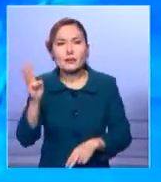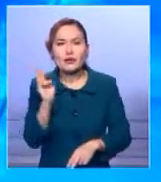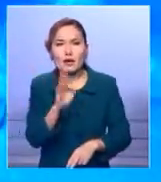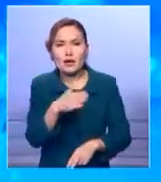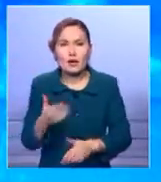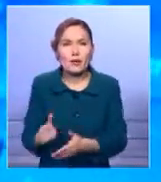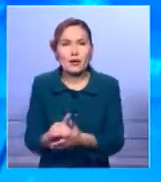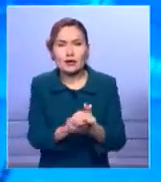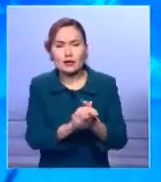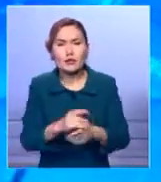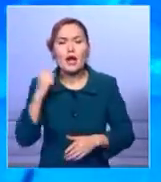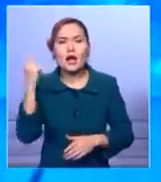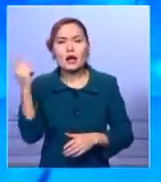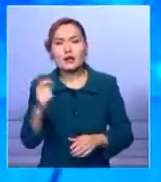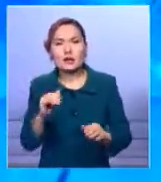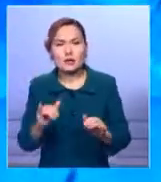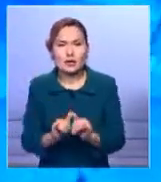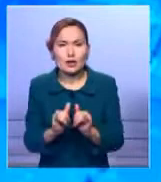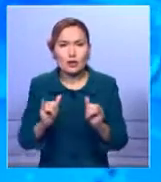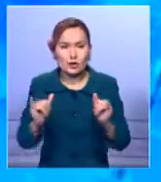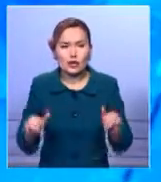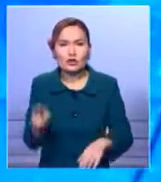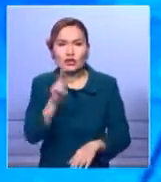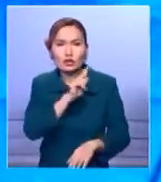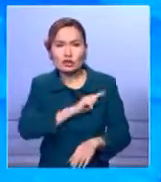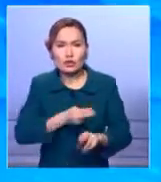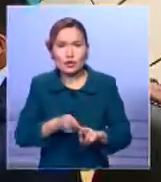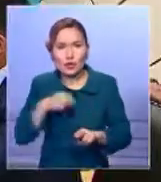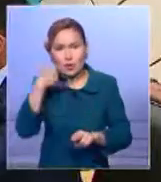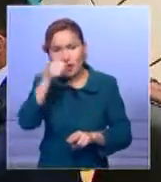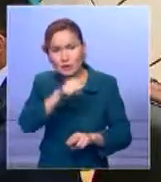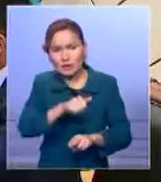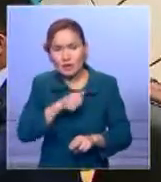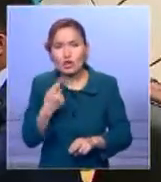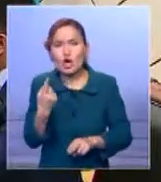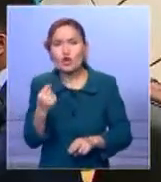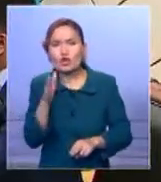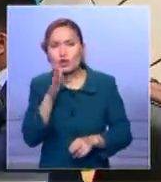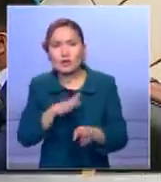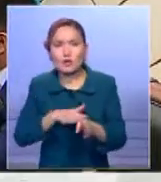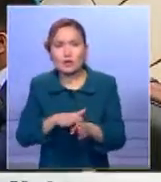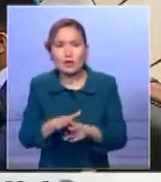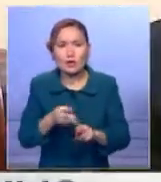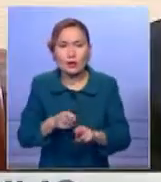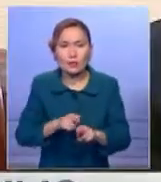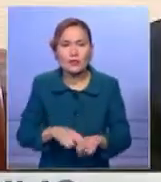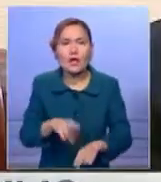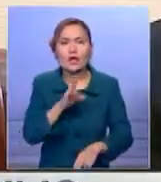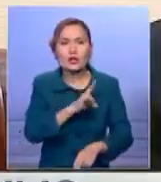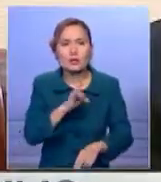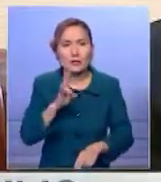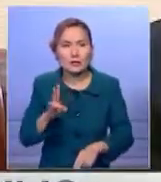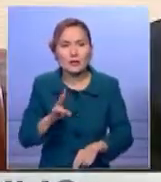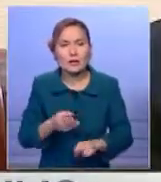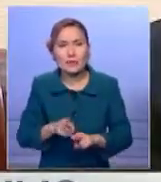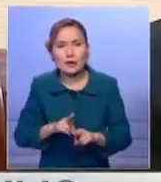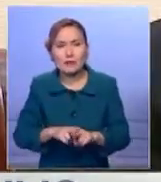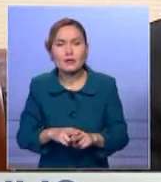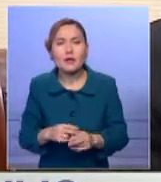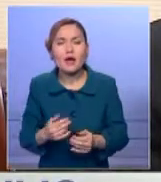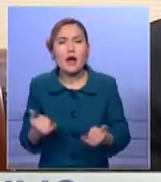орнап, экономикалық салаларда тиімді орнағанына биыл ширек ғасыр болды. Осы ретте Нұрлан Нығматулин